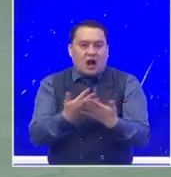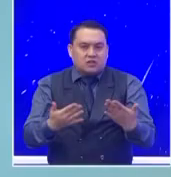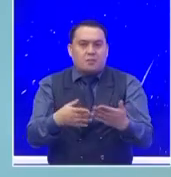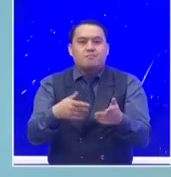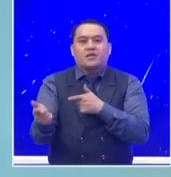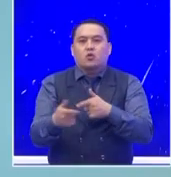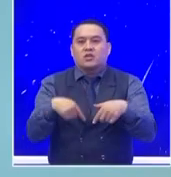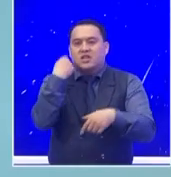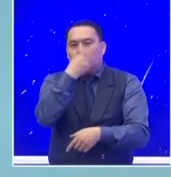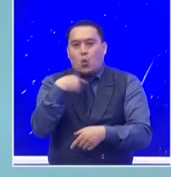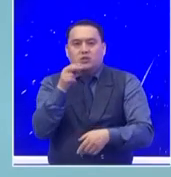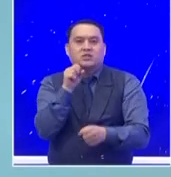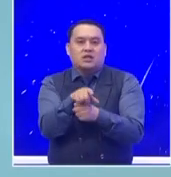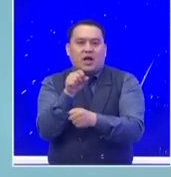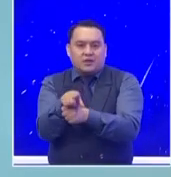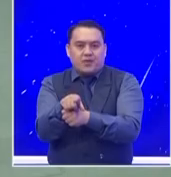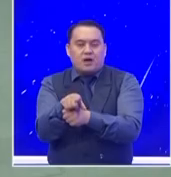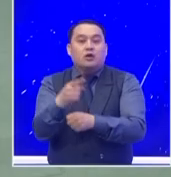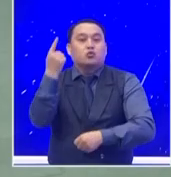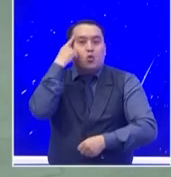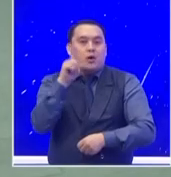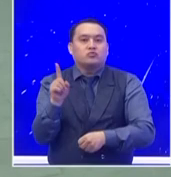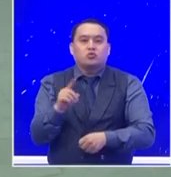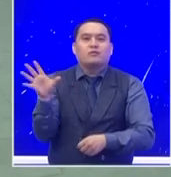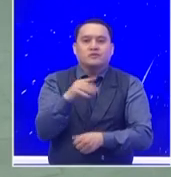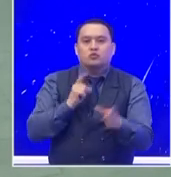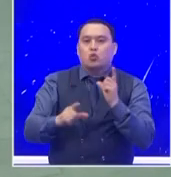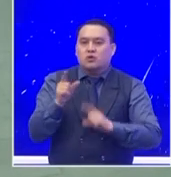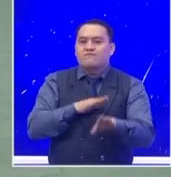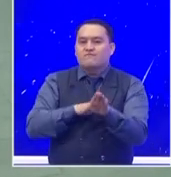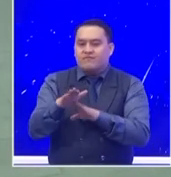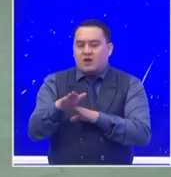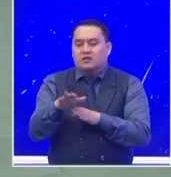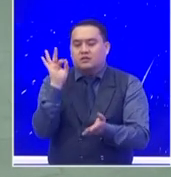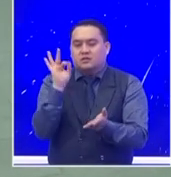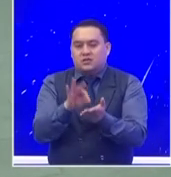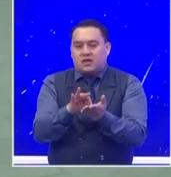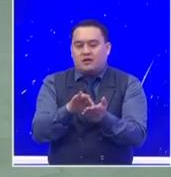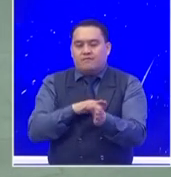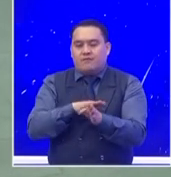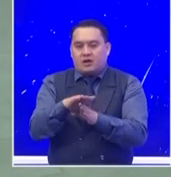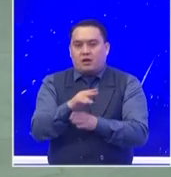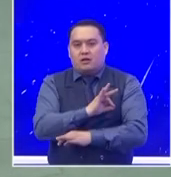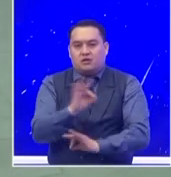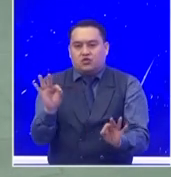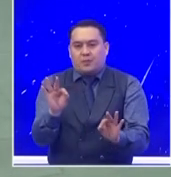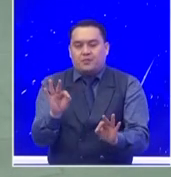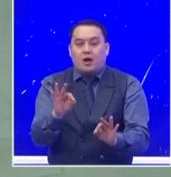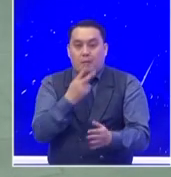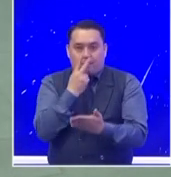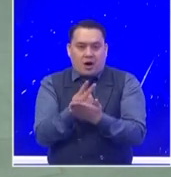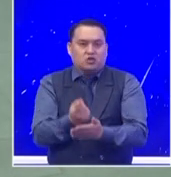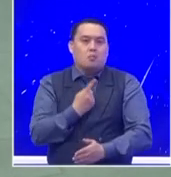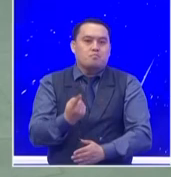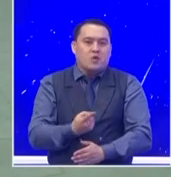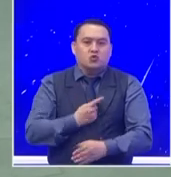мы подготовили индивидуальные задания. Думаю, что почти все студенты справились с поставленной задачей на отлично. Они